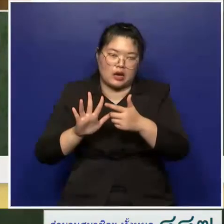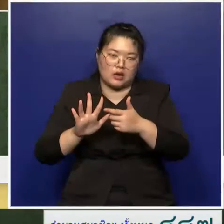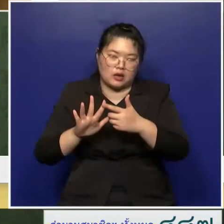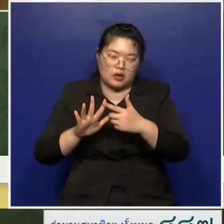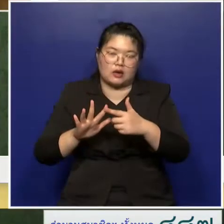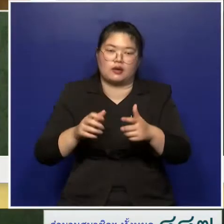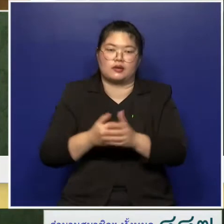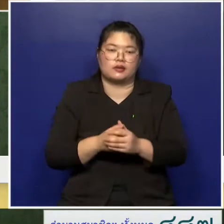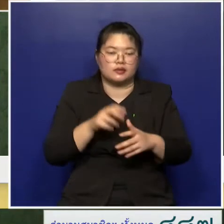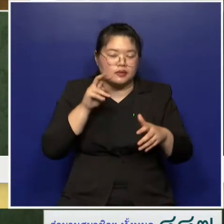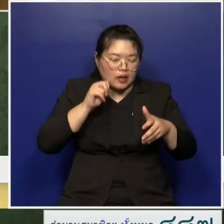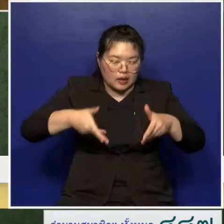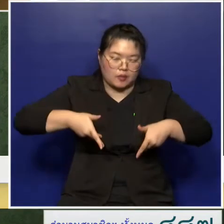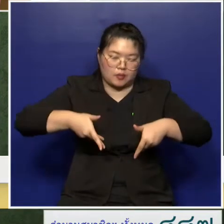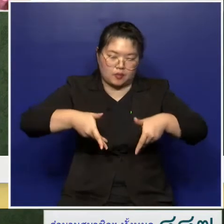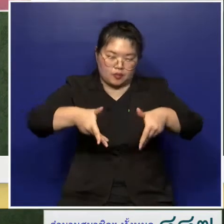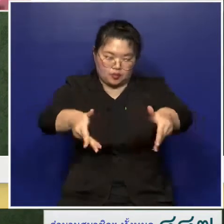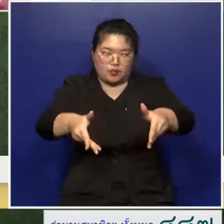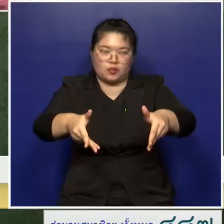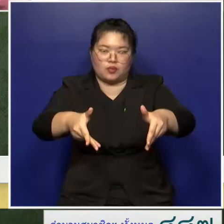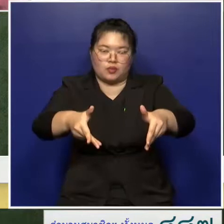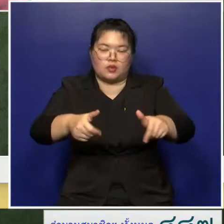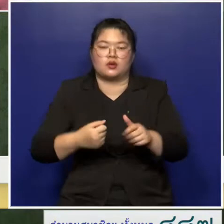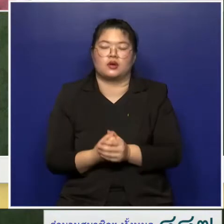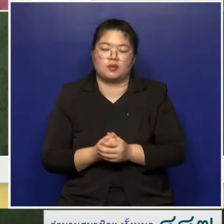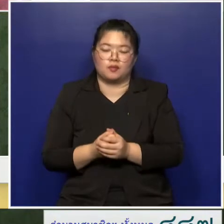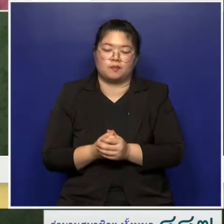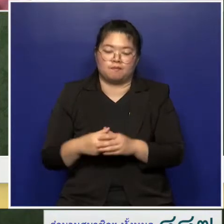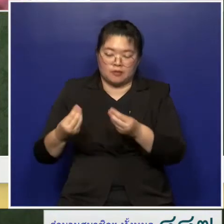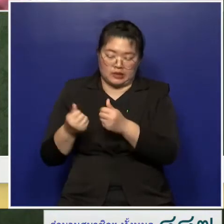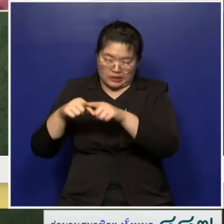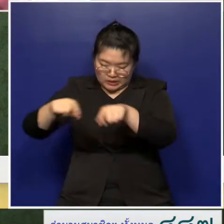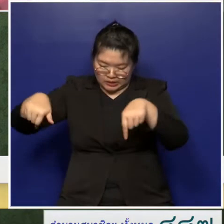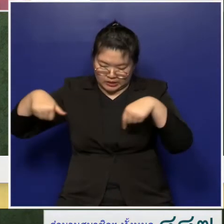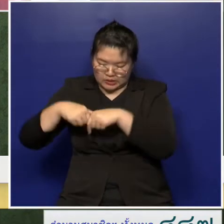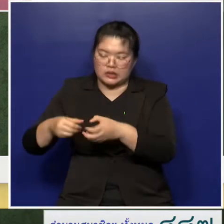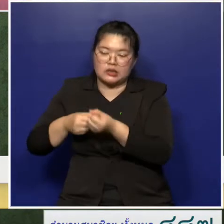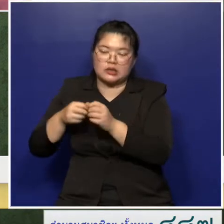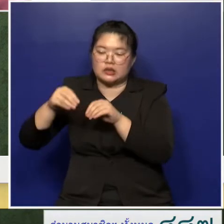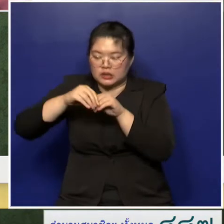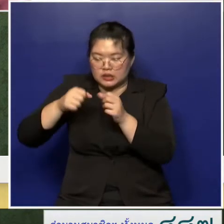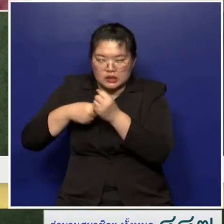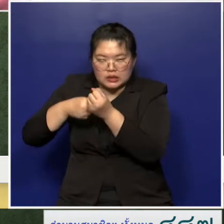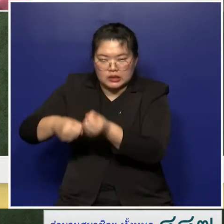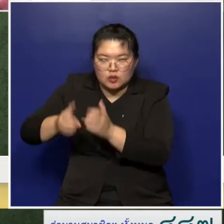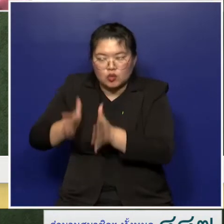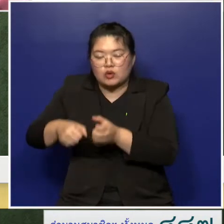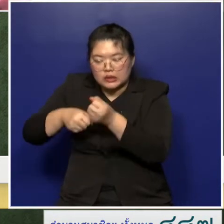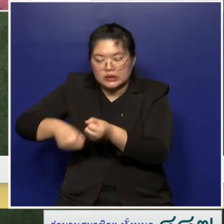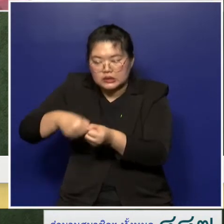บางใหญ่เข้าสู่พนที่เกษตกรที่ทำสวนทุเรีน ทำสวนไม่ดอก